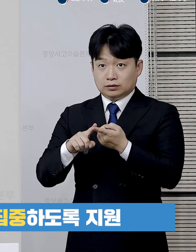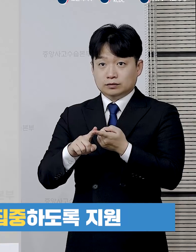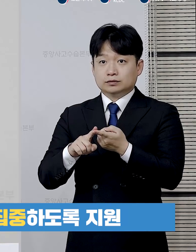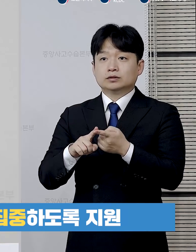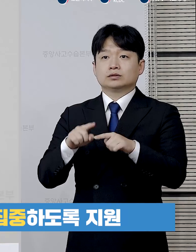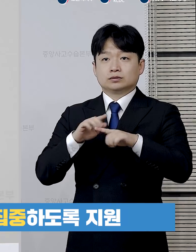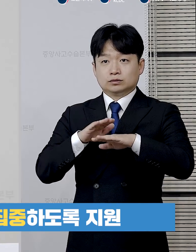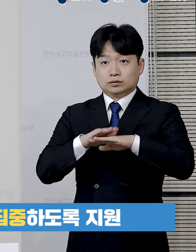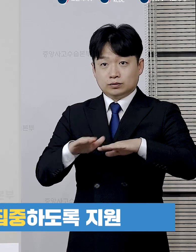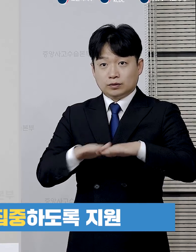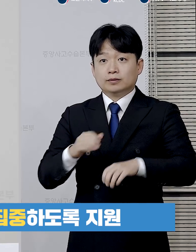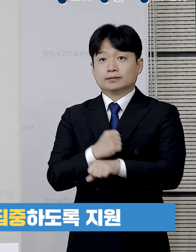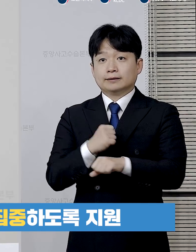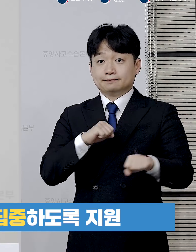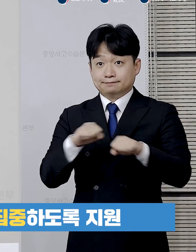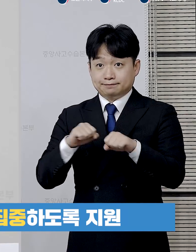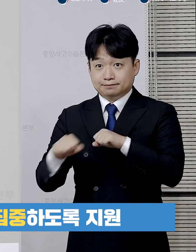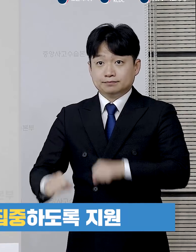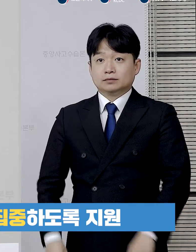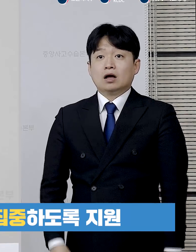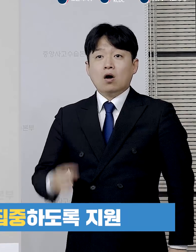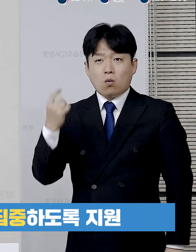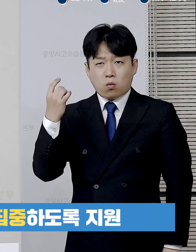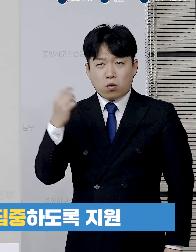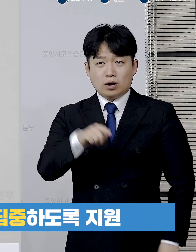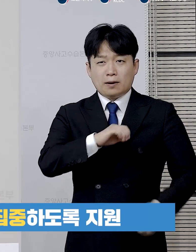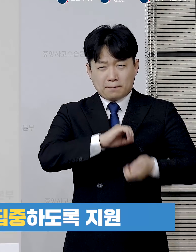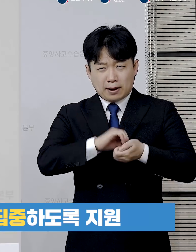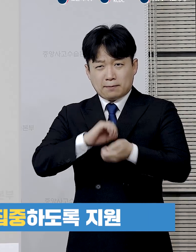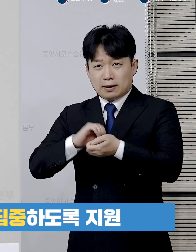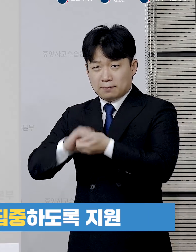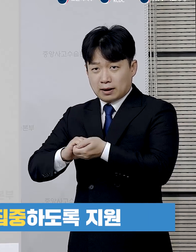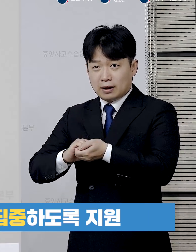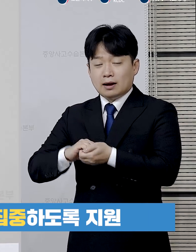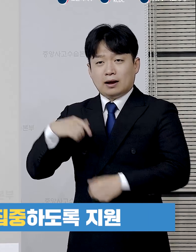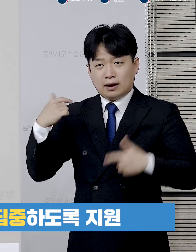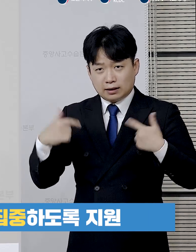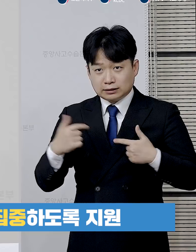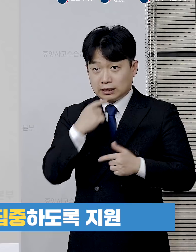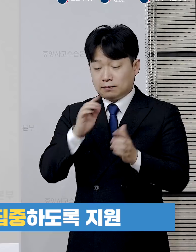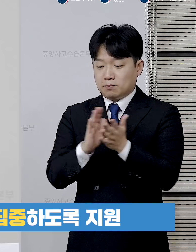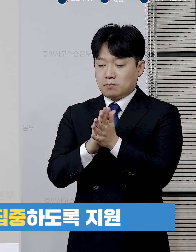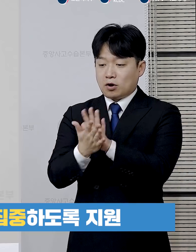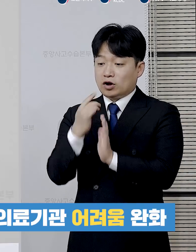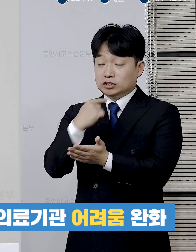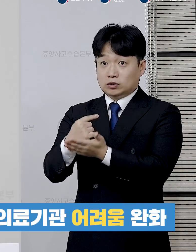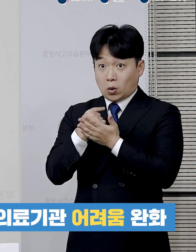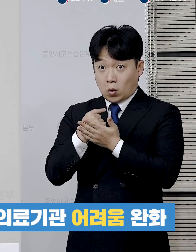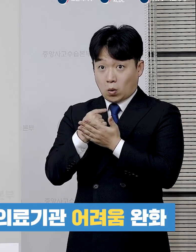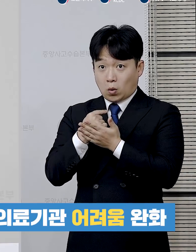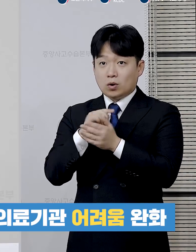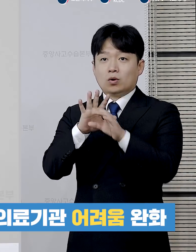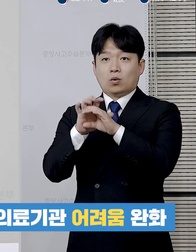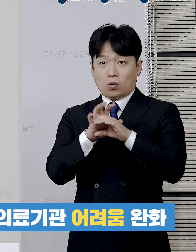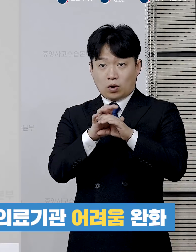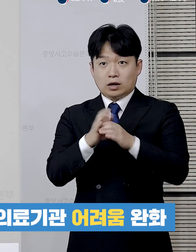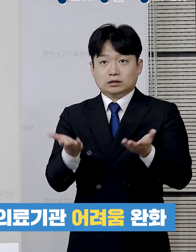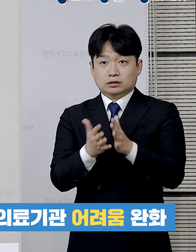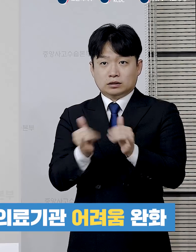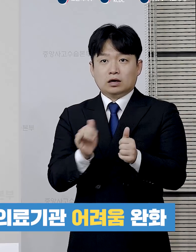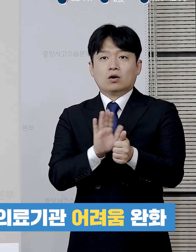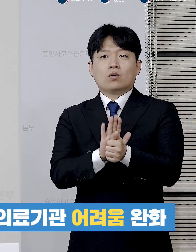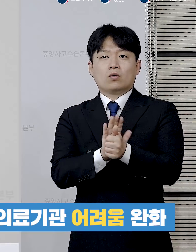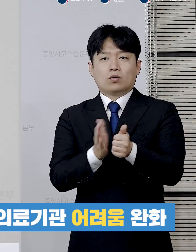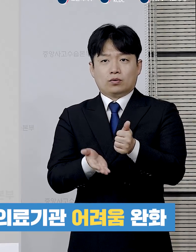적용토록 조치하겠습니다. 원래는 수시로 해야 하는 인력의 변경 신고도 코로나19 대응과